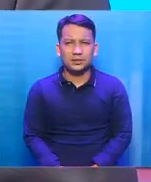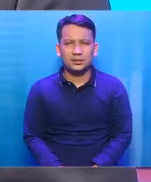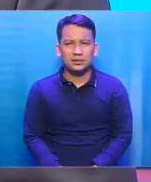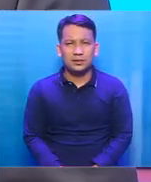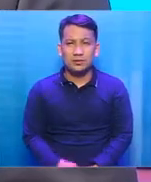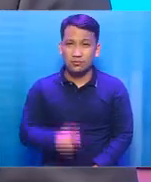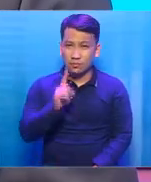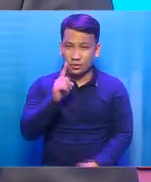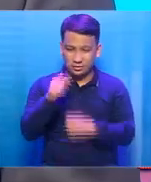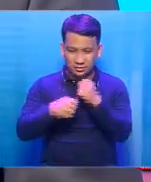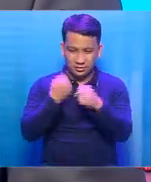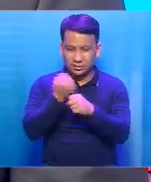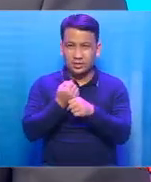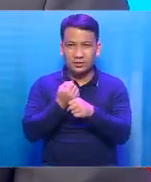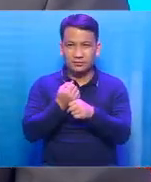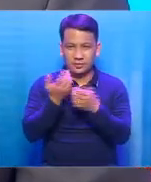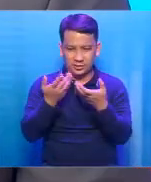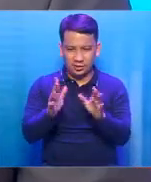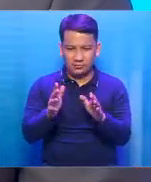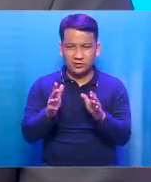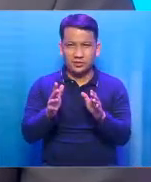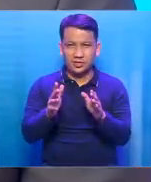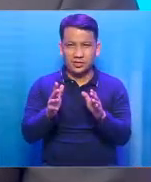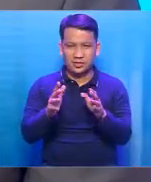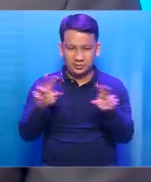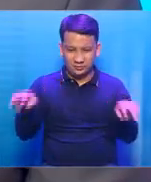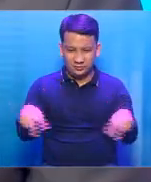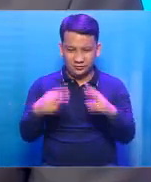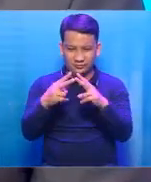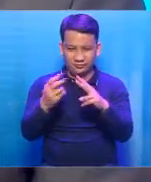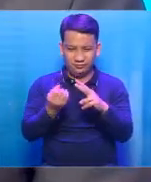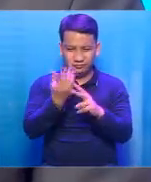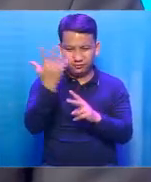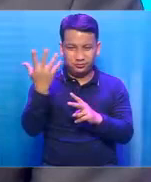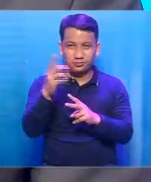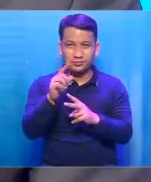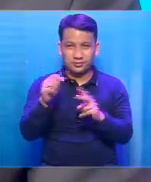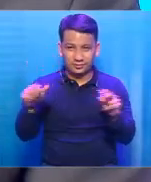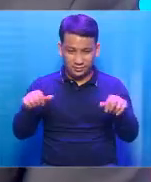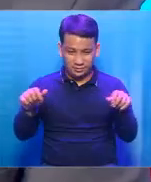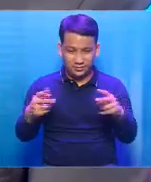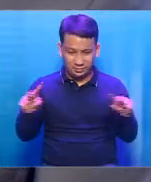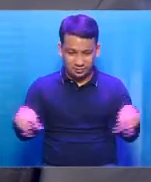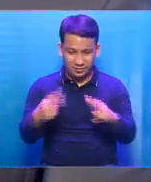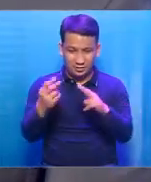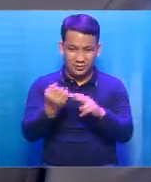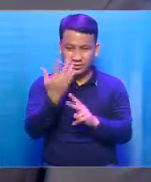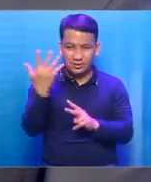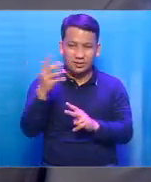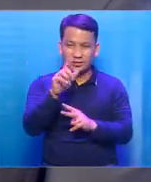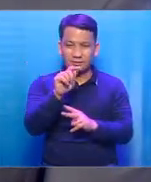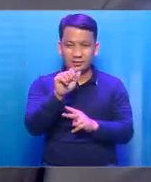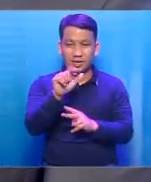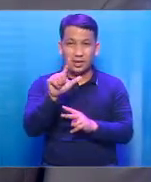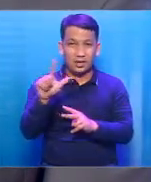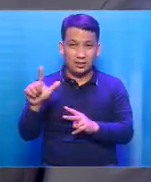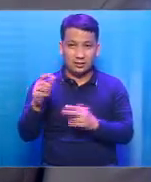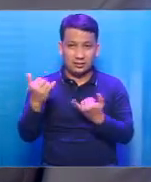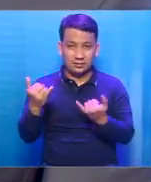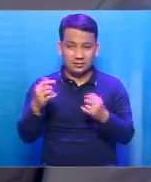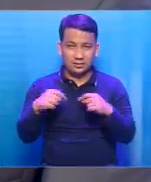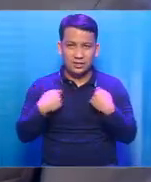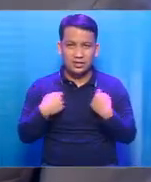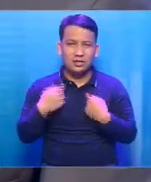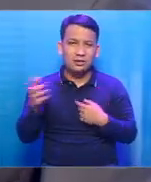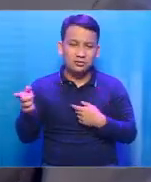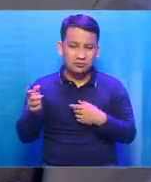isang taon na ang nakalipas matapos pumutok ang bulkang Taal, pero hanggang ngayon, naghihintay pa rin ng pabahay ang ilang apektadong pamilya sa